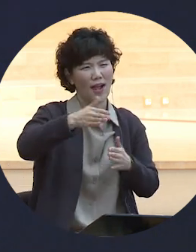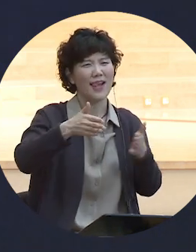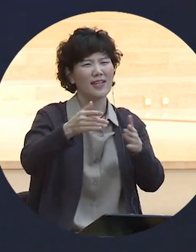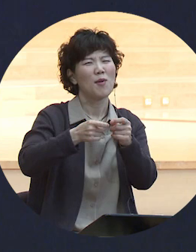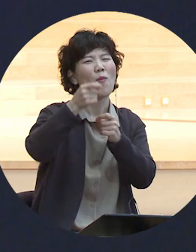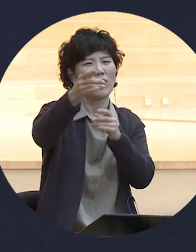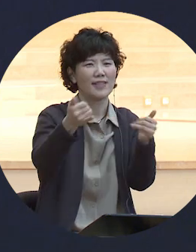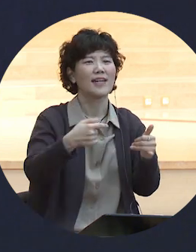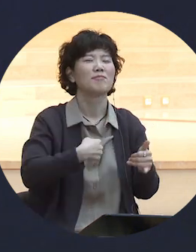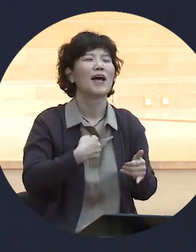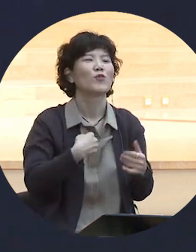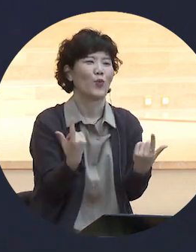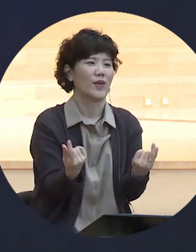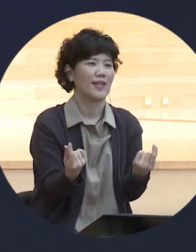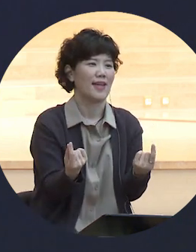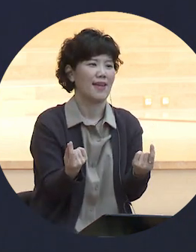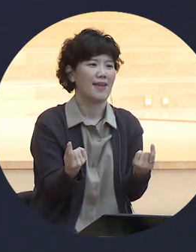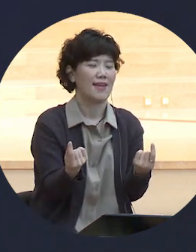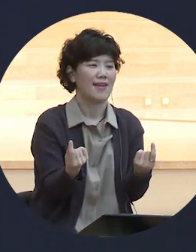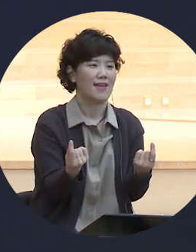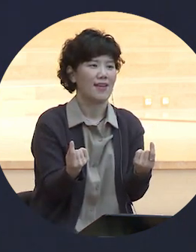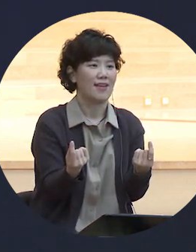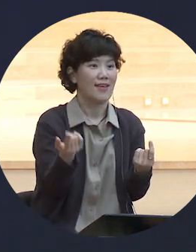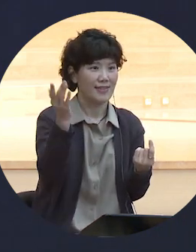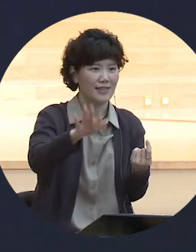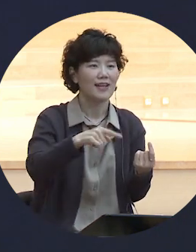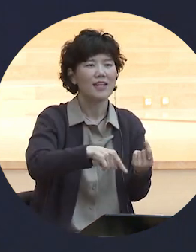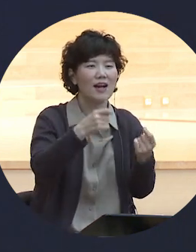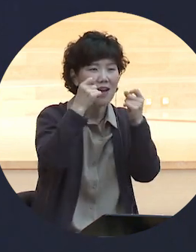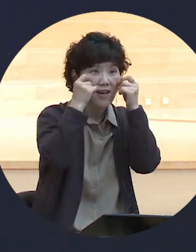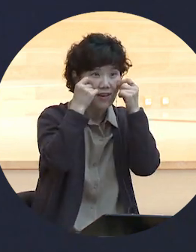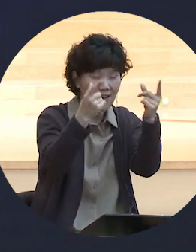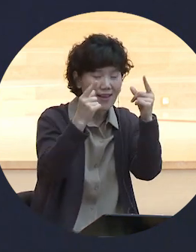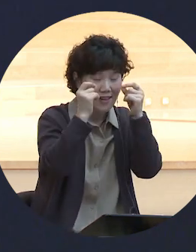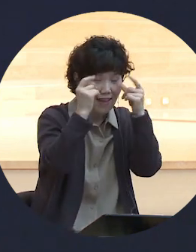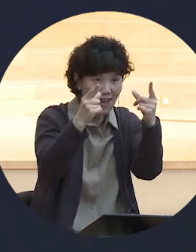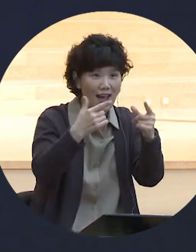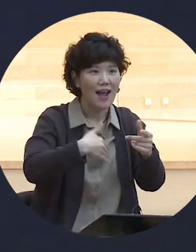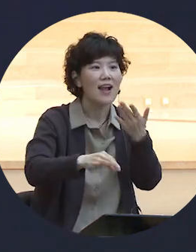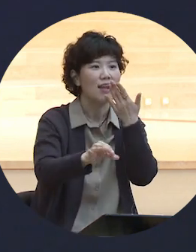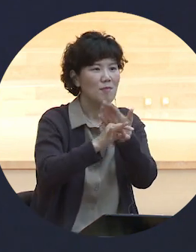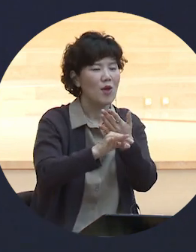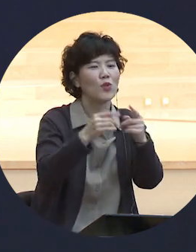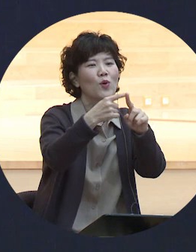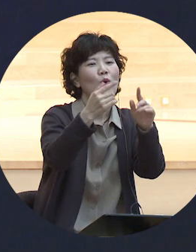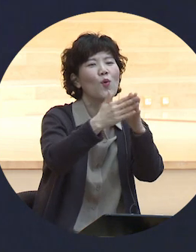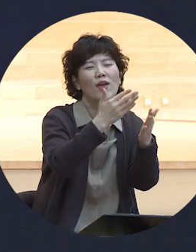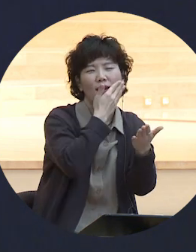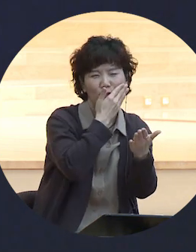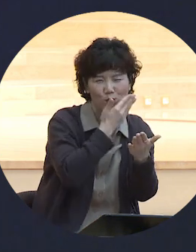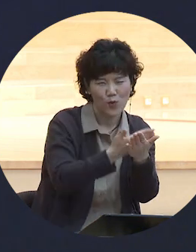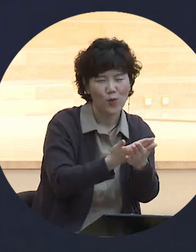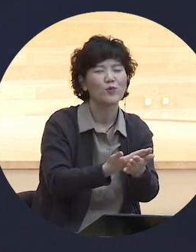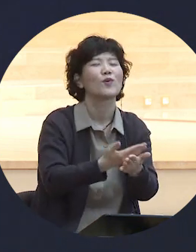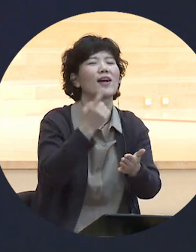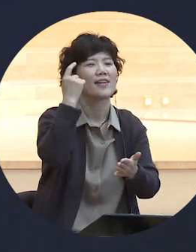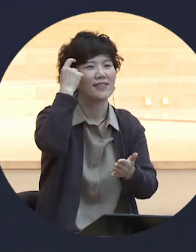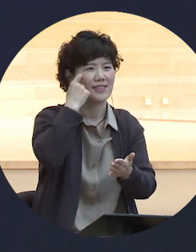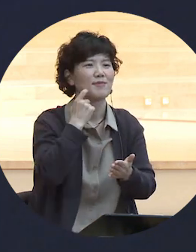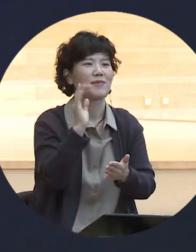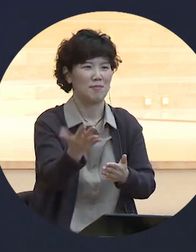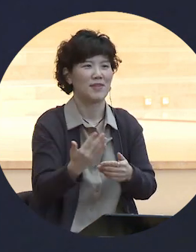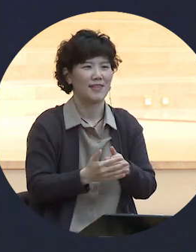맞아요. 근데 정말로 이걸 분명히 깨달으면 교회가 너무 소중해지죠. 왜냐하면 제가